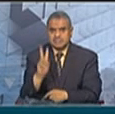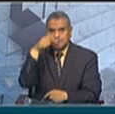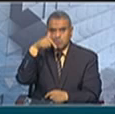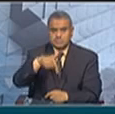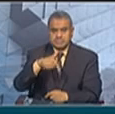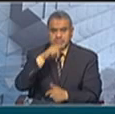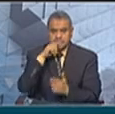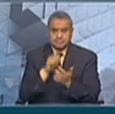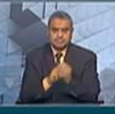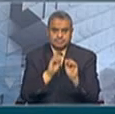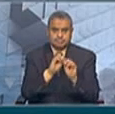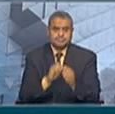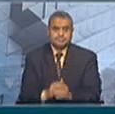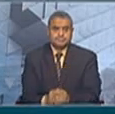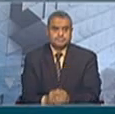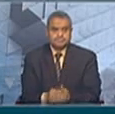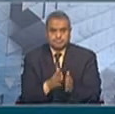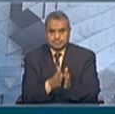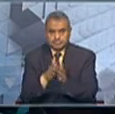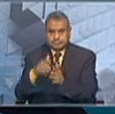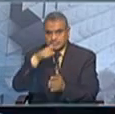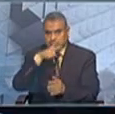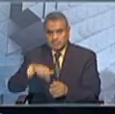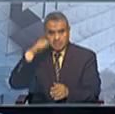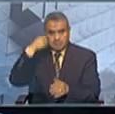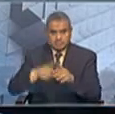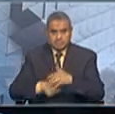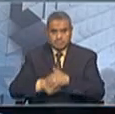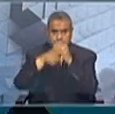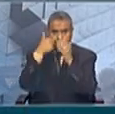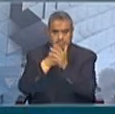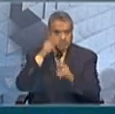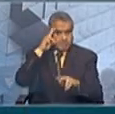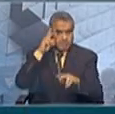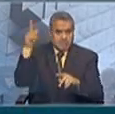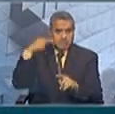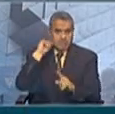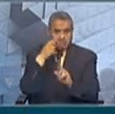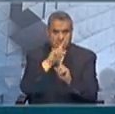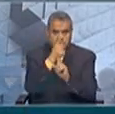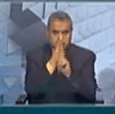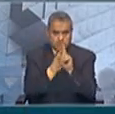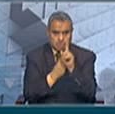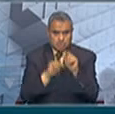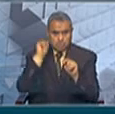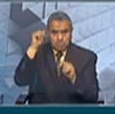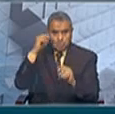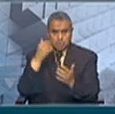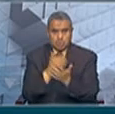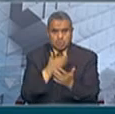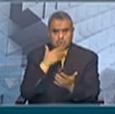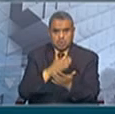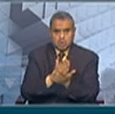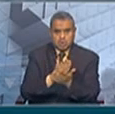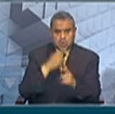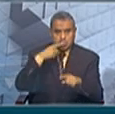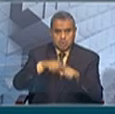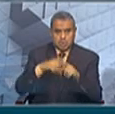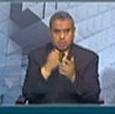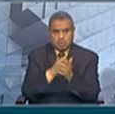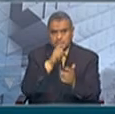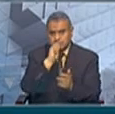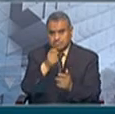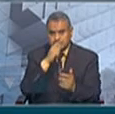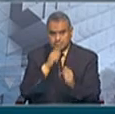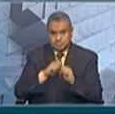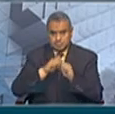1967. قال كيرياكوس ميتسوتاكيس رئيس وزراء اليونان في كلمة مسجلة أمام الدورة 75 للجمعية